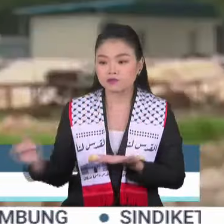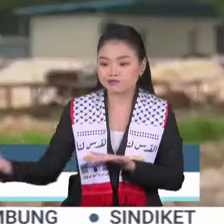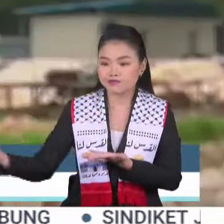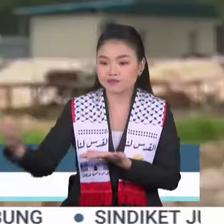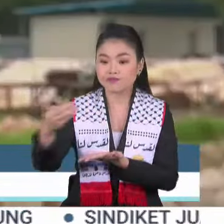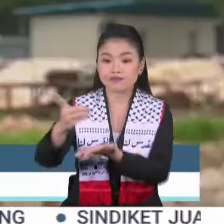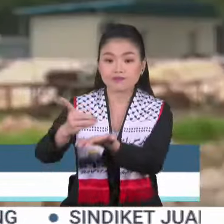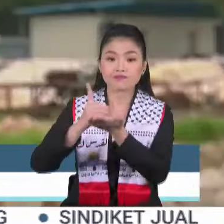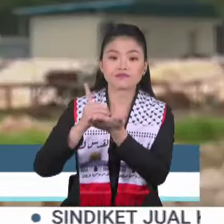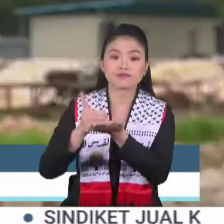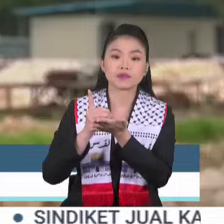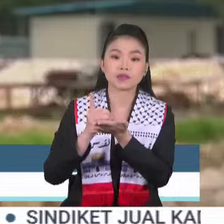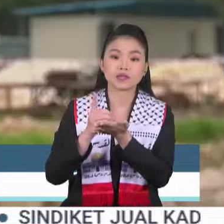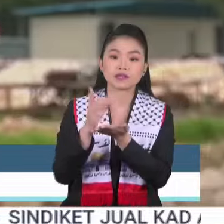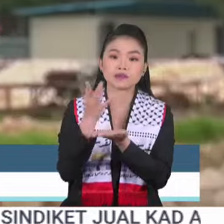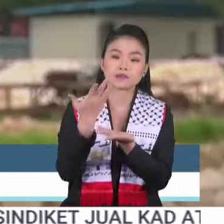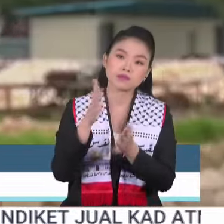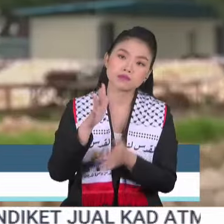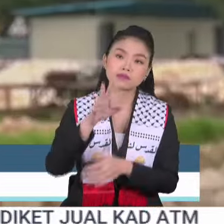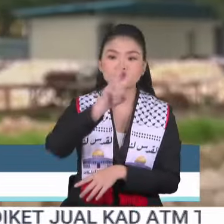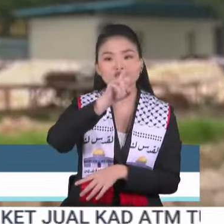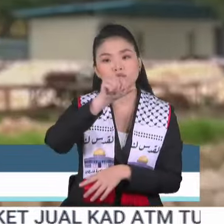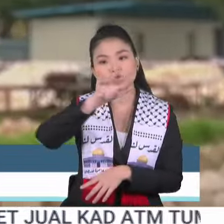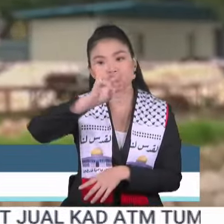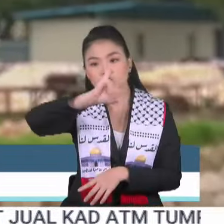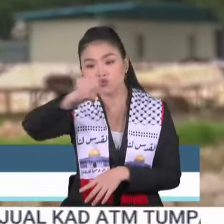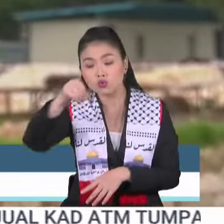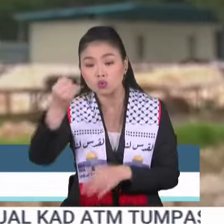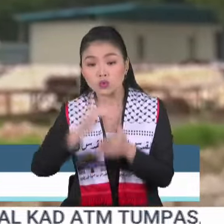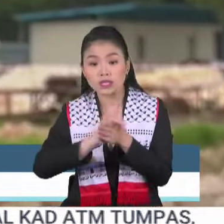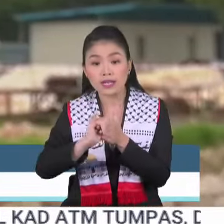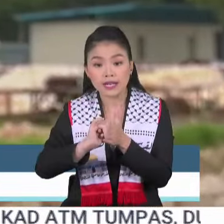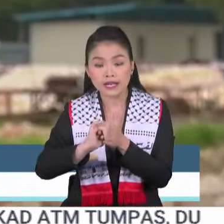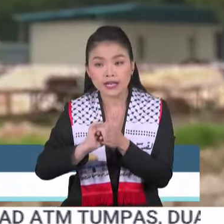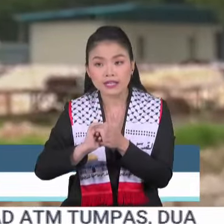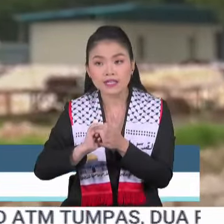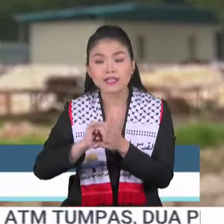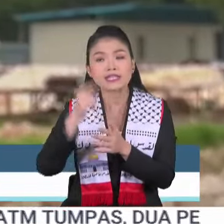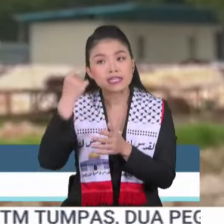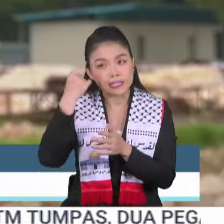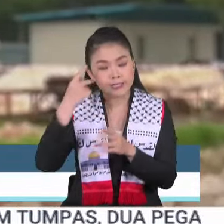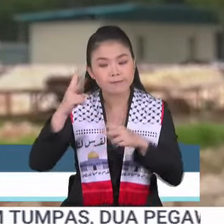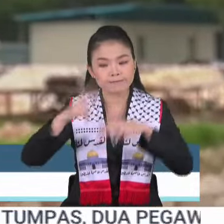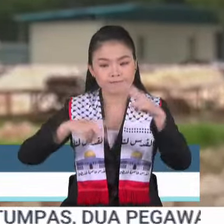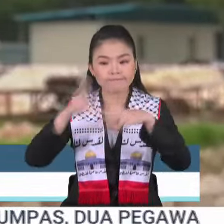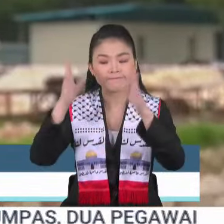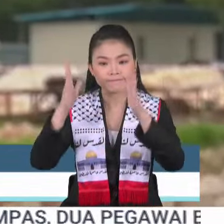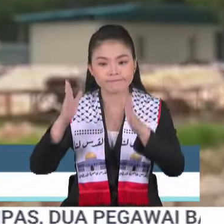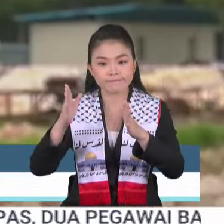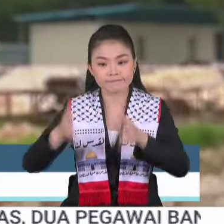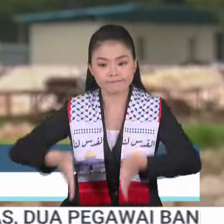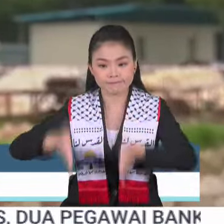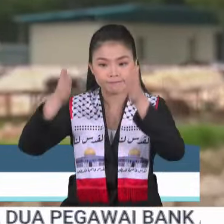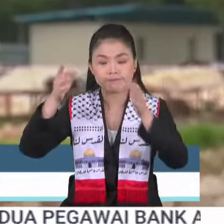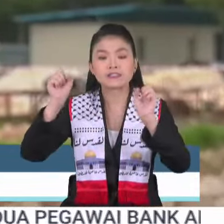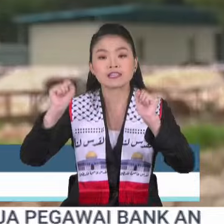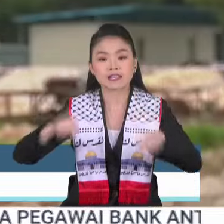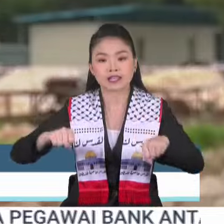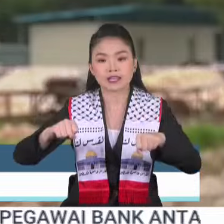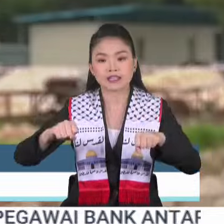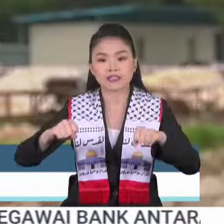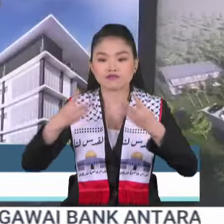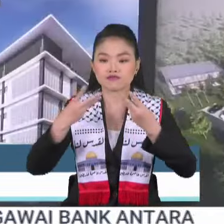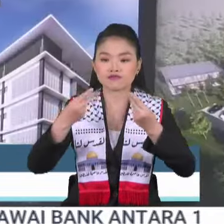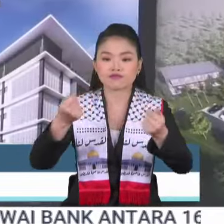ramai dalam 7.2 juta lagi, kita merasakan keseluruhan kompleks ini akan siap sepenuhnya pada tahun 2026